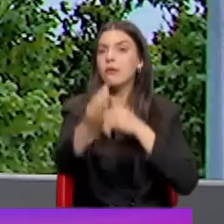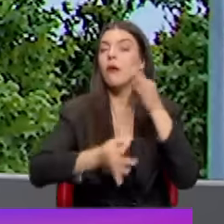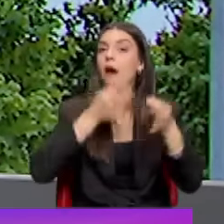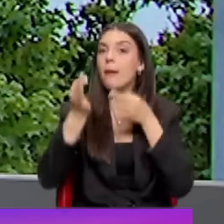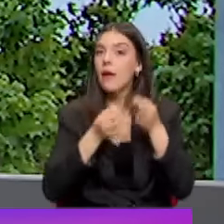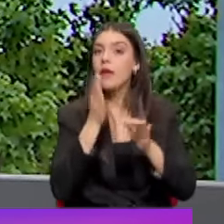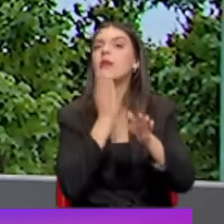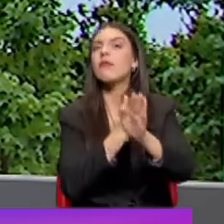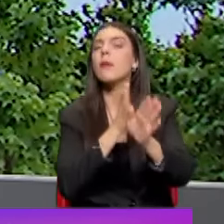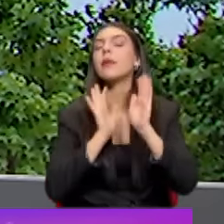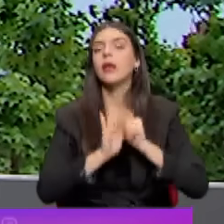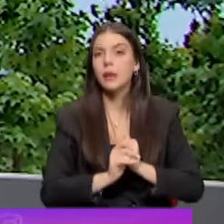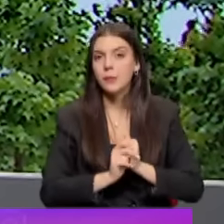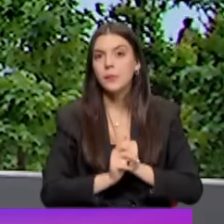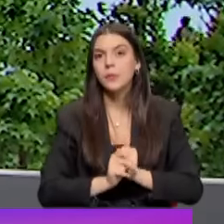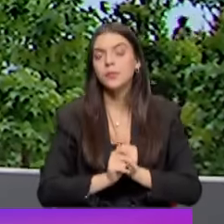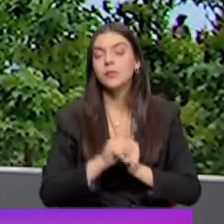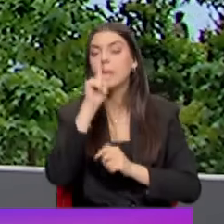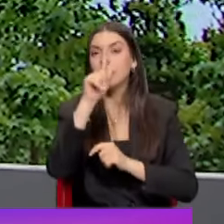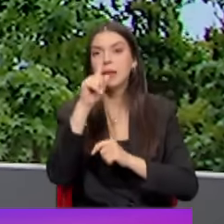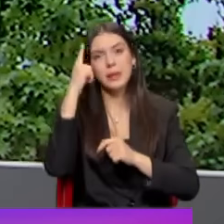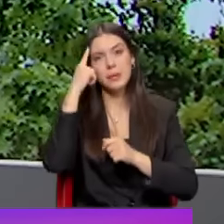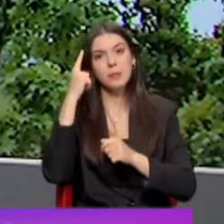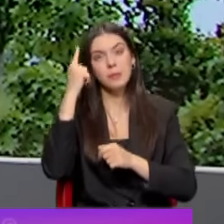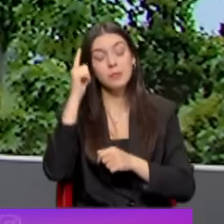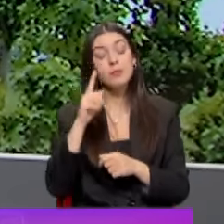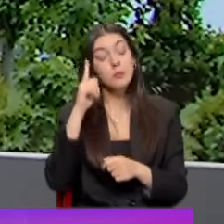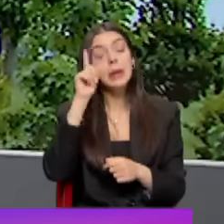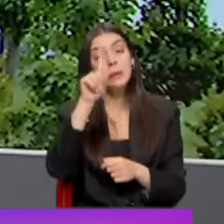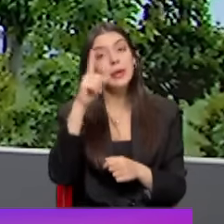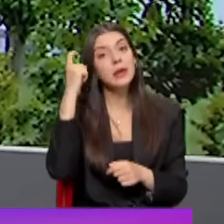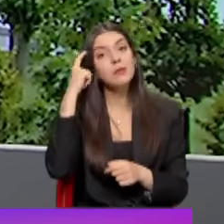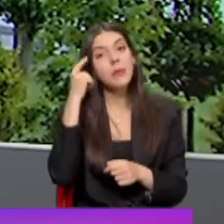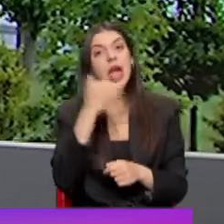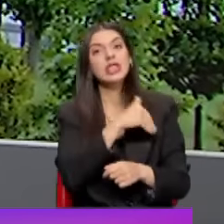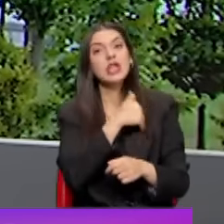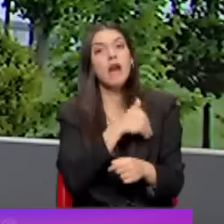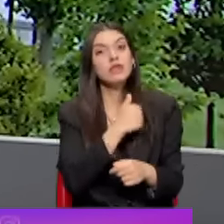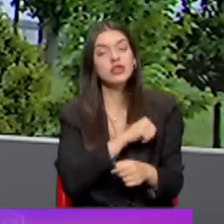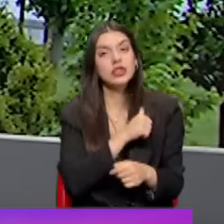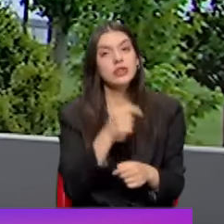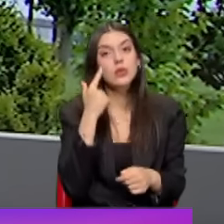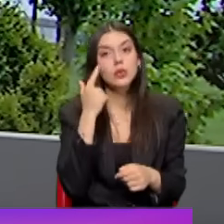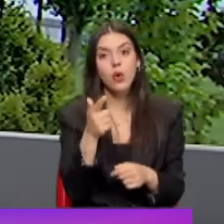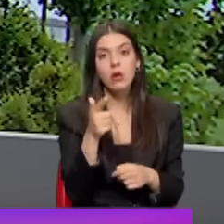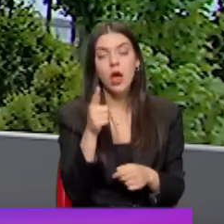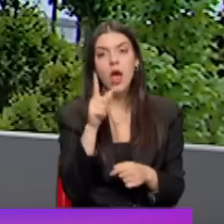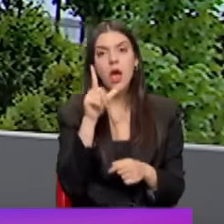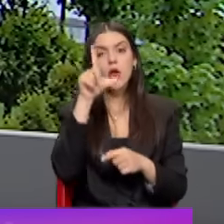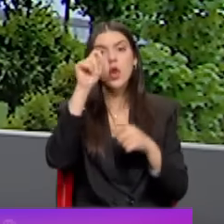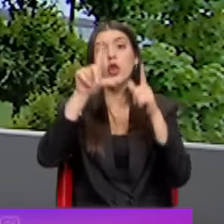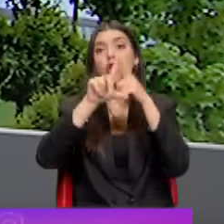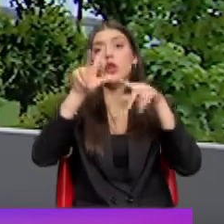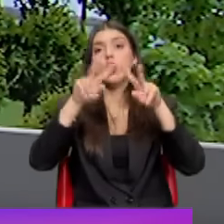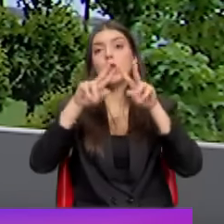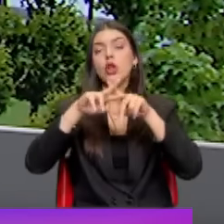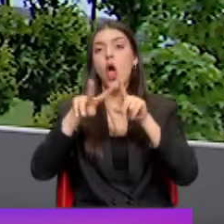devam edelim E bir başsavcının lojman konusundaki e